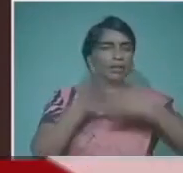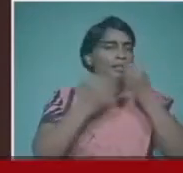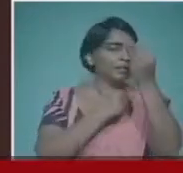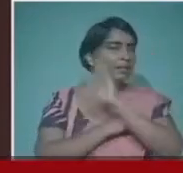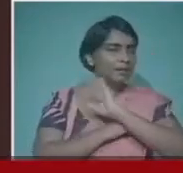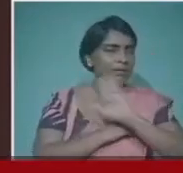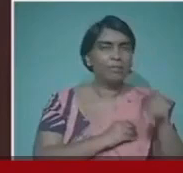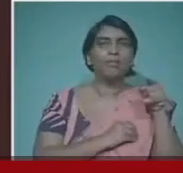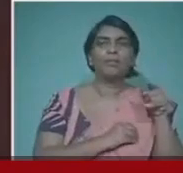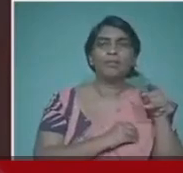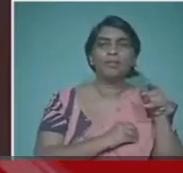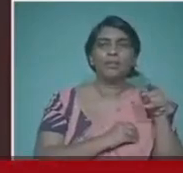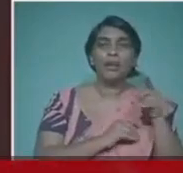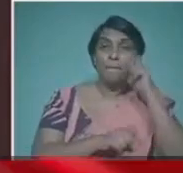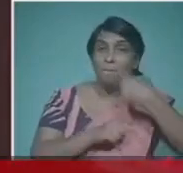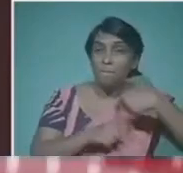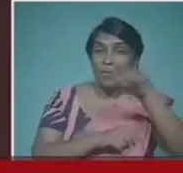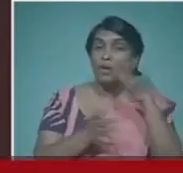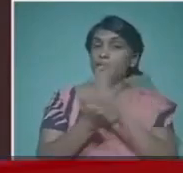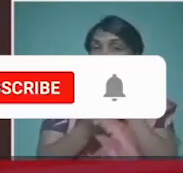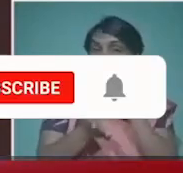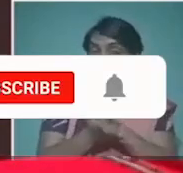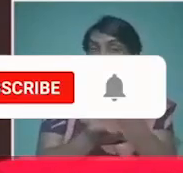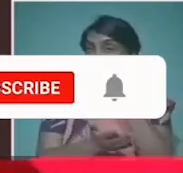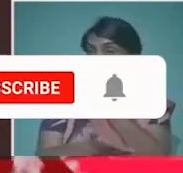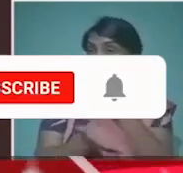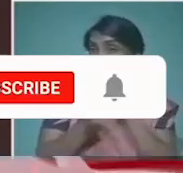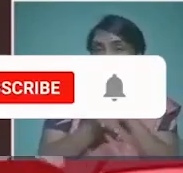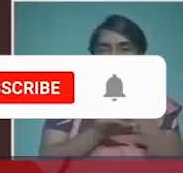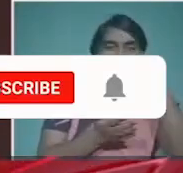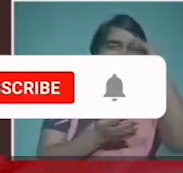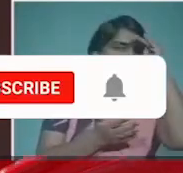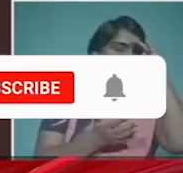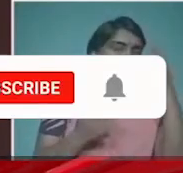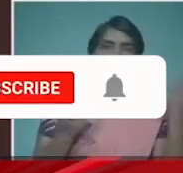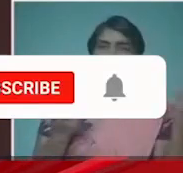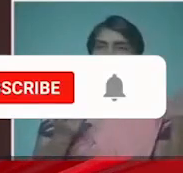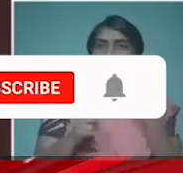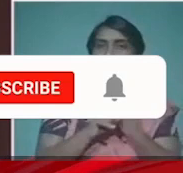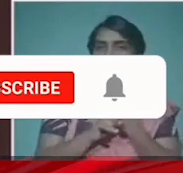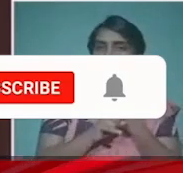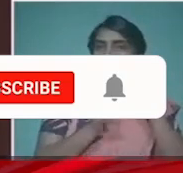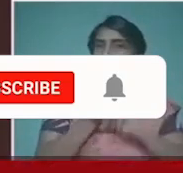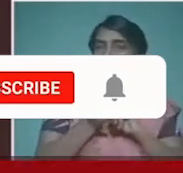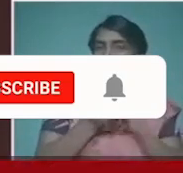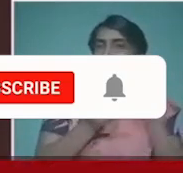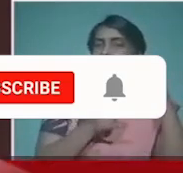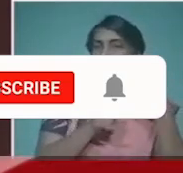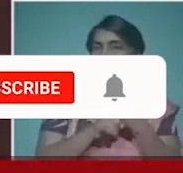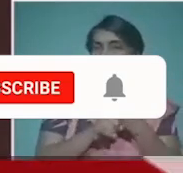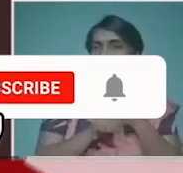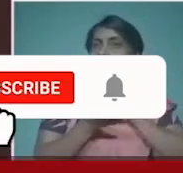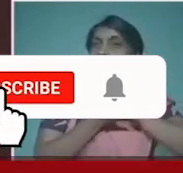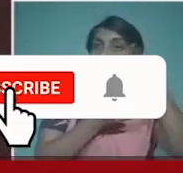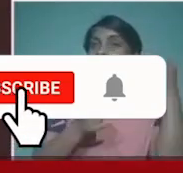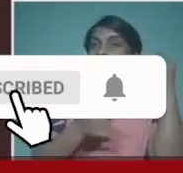එපා. ජනතාවගේ සතුට දැකලා සතුටු වෙන්න බැරි නායකයන්ව කුමාර තිරිමාදුරයි සරත් කොතලාවලයි ගිහිල්ලා එයාපෝට්